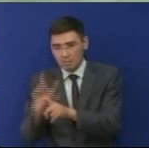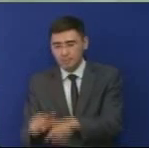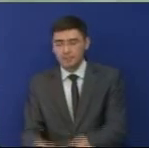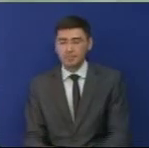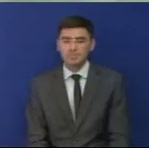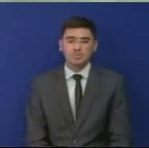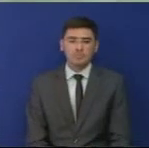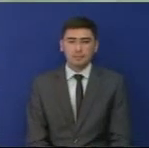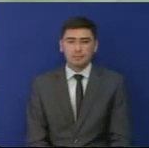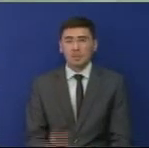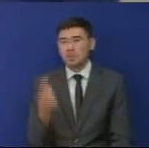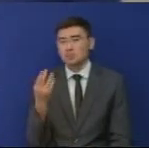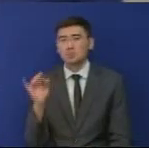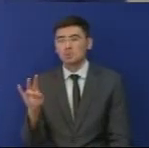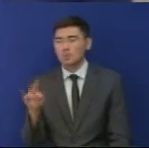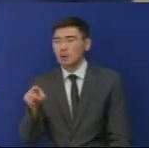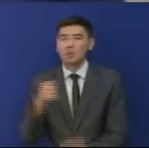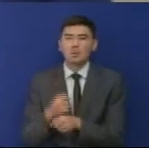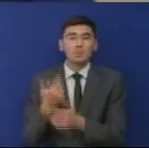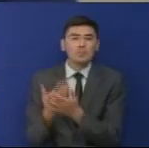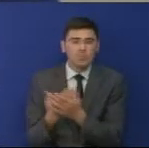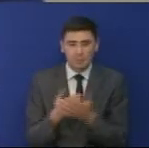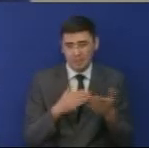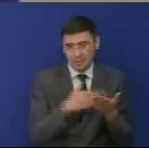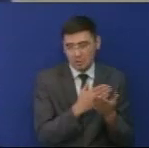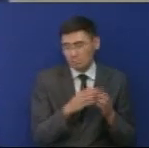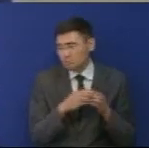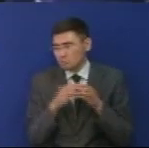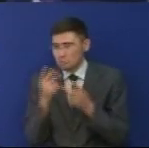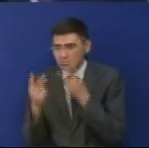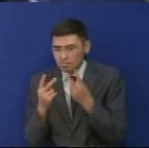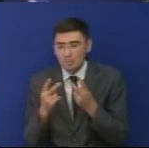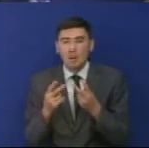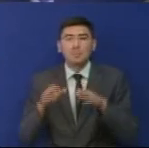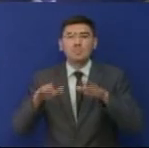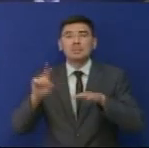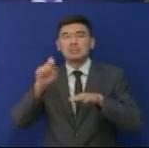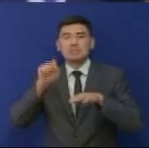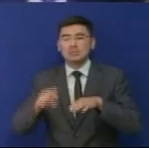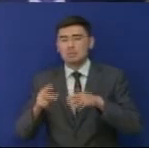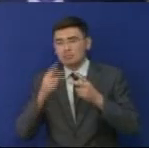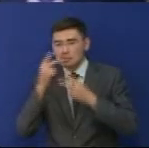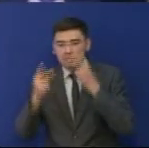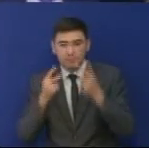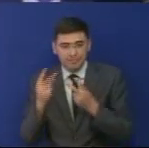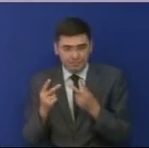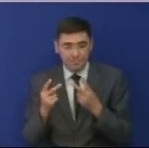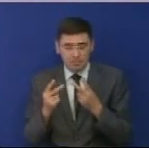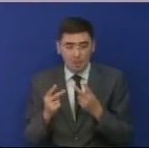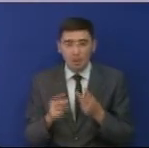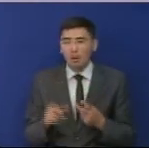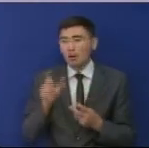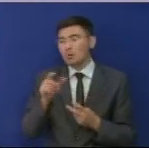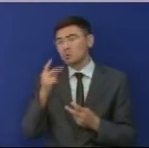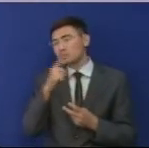ознакомления с работой специализированного центра обслуживания населения народные избранники посетили зал, где принимаются и оформляются документы. Здесь депутаты